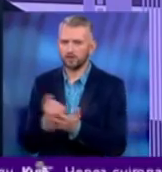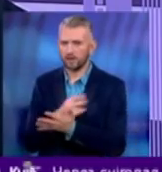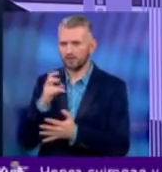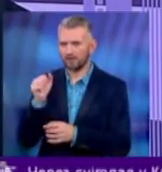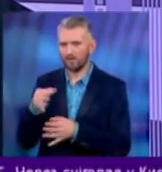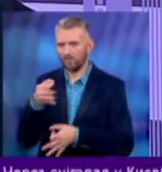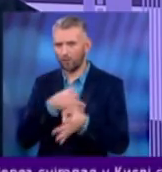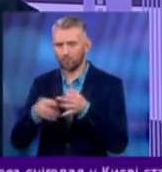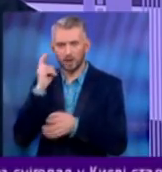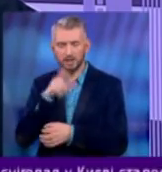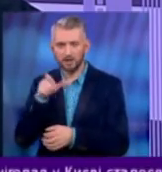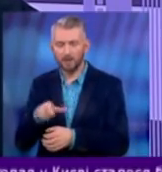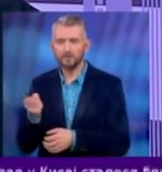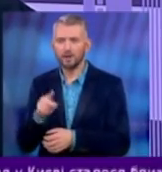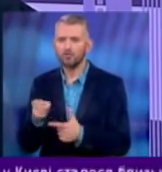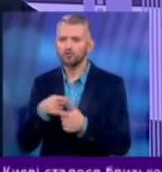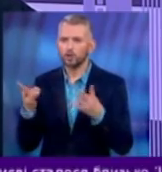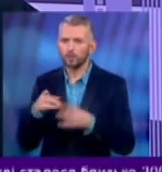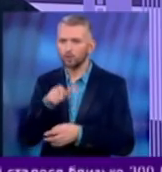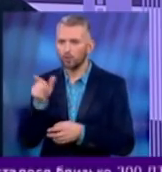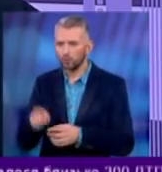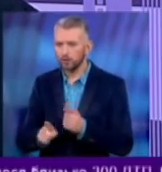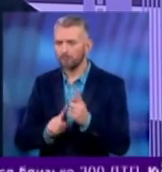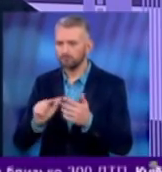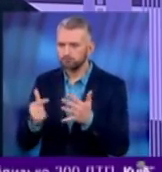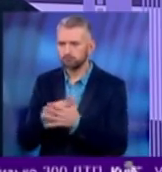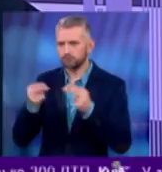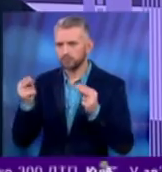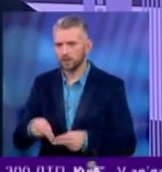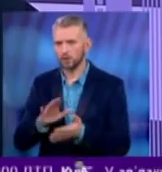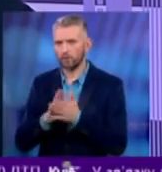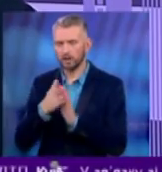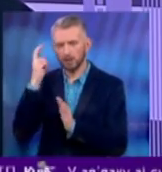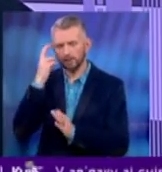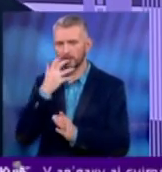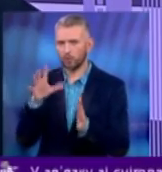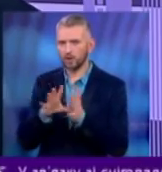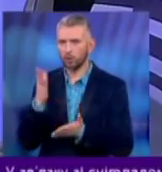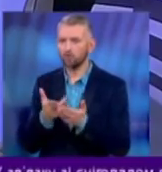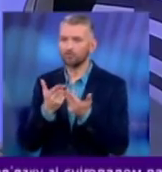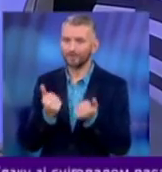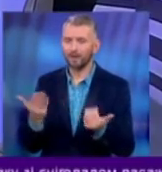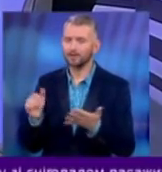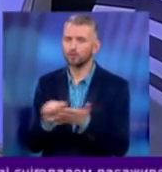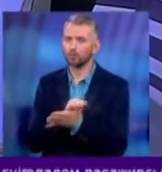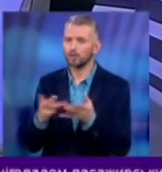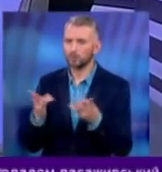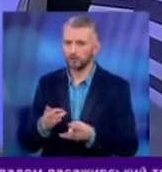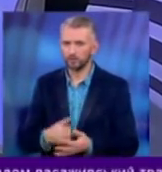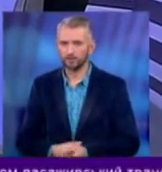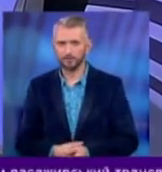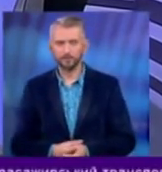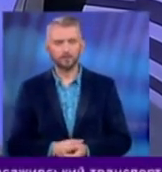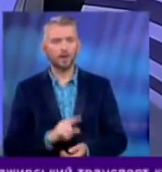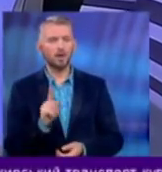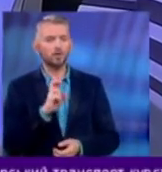так, киян, це те, чи необхідно людям переукладати договір із «Київтеплоенерго». Якщо так, то які документи потрібні? Для